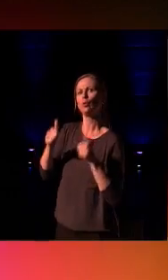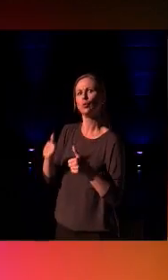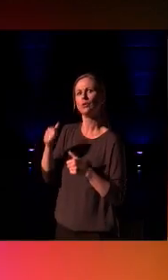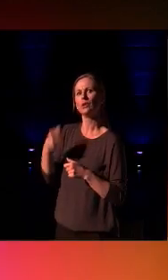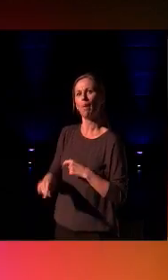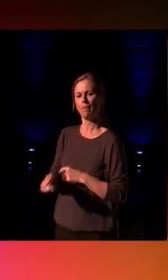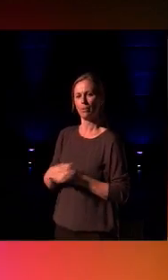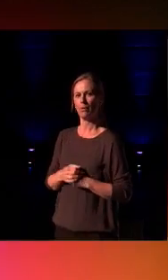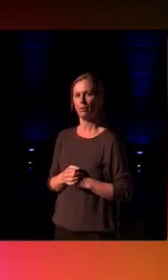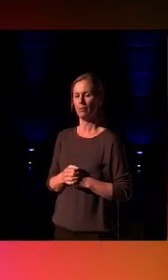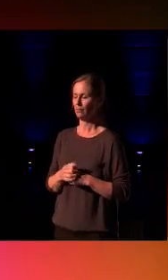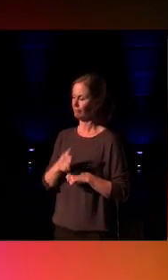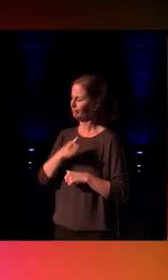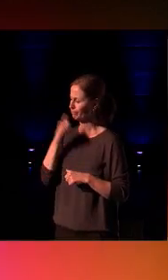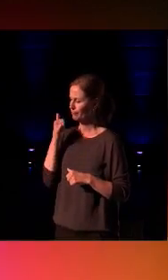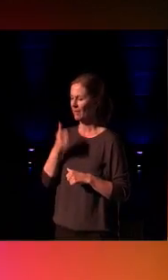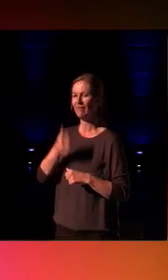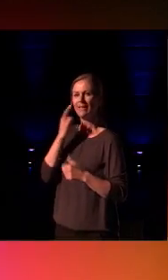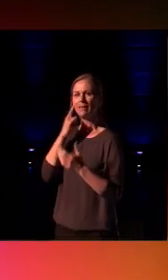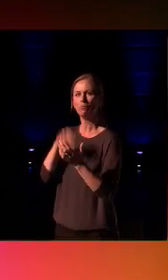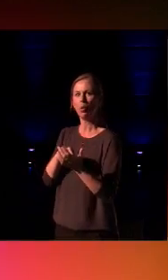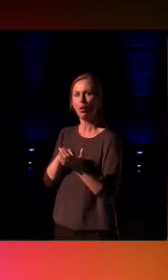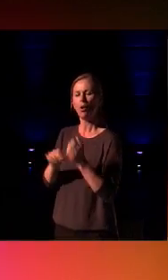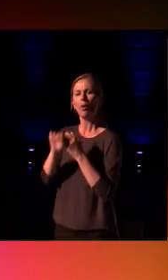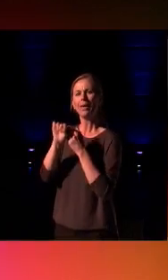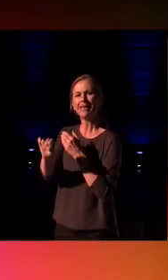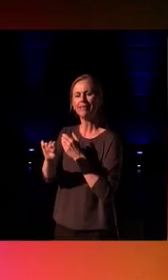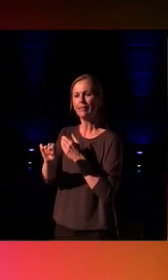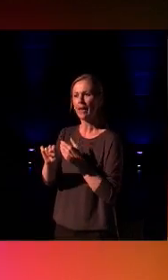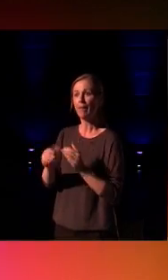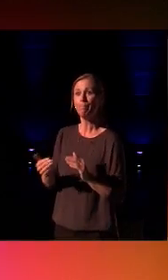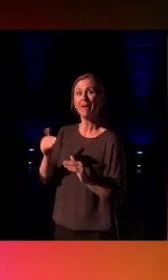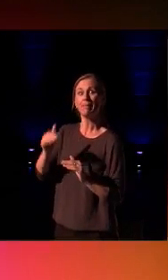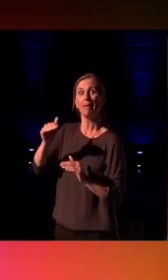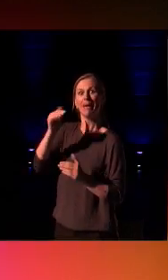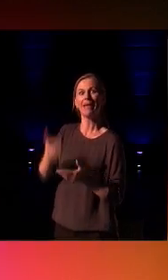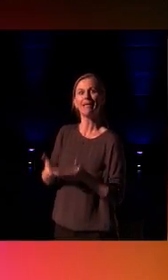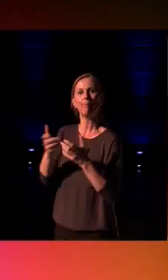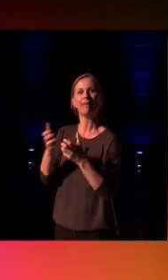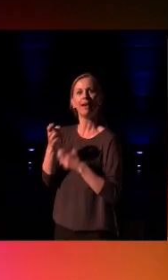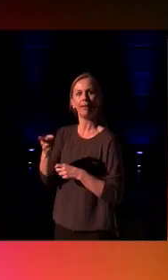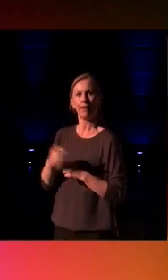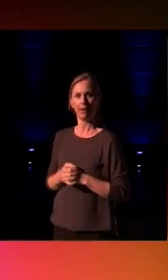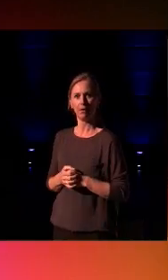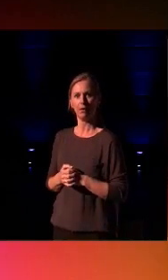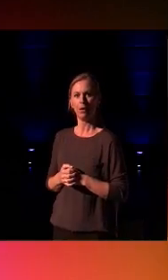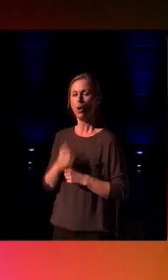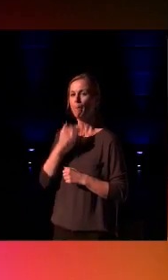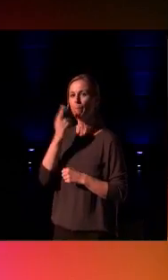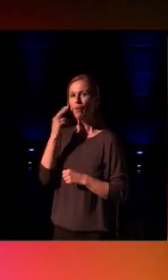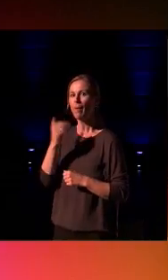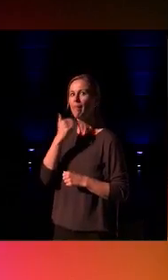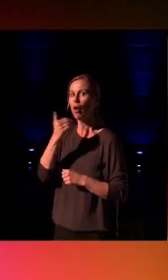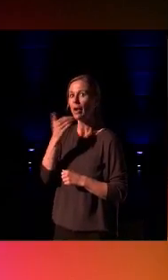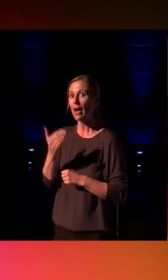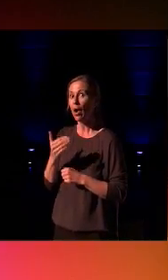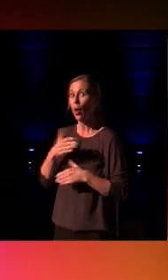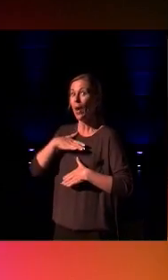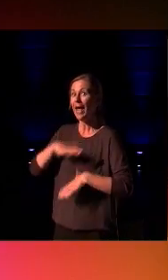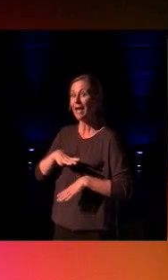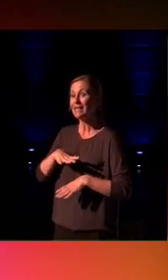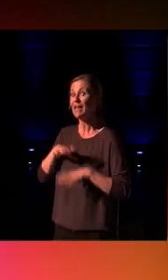et ekstremt viktig mål. Det forhindrer at hun skal bli mer hjelpetrengende. Det å bevare, eller aller helst